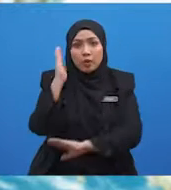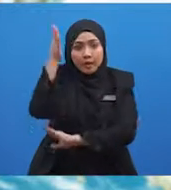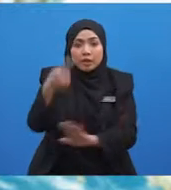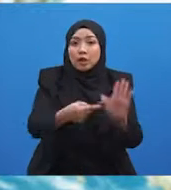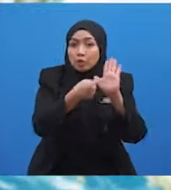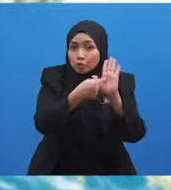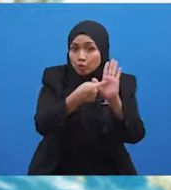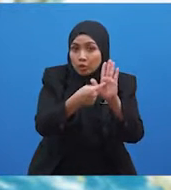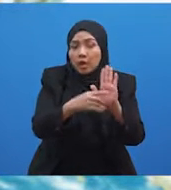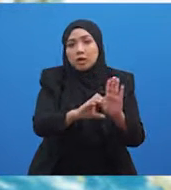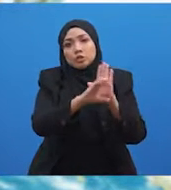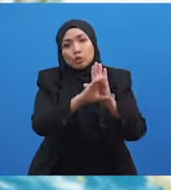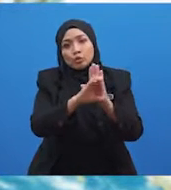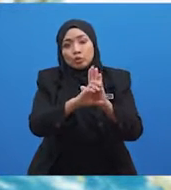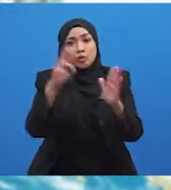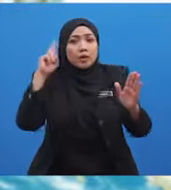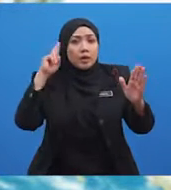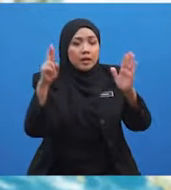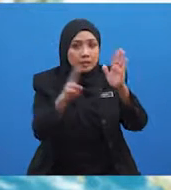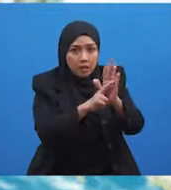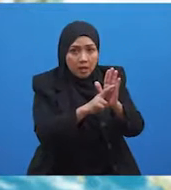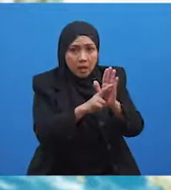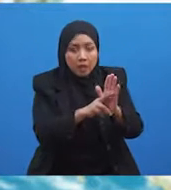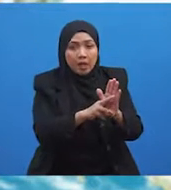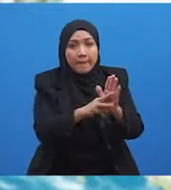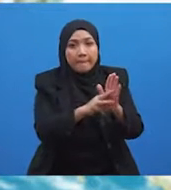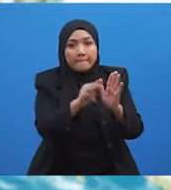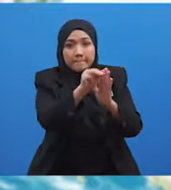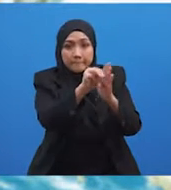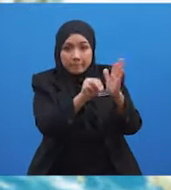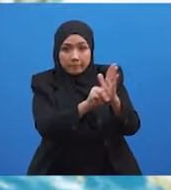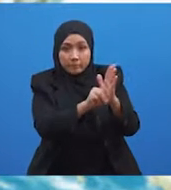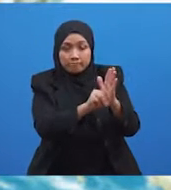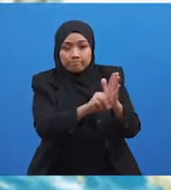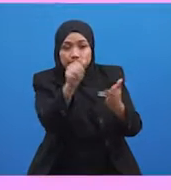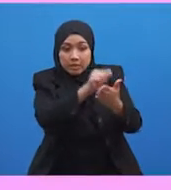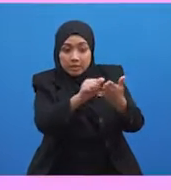tunjukkan contoh rajah model grafik analisis tulang ikan.